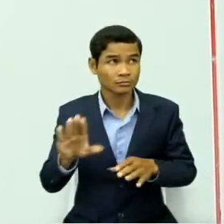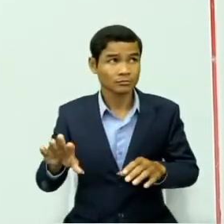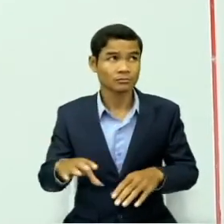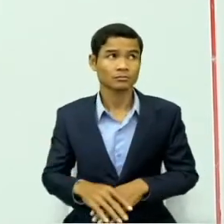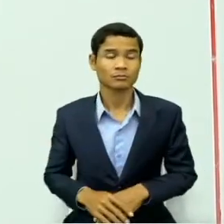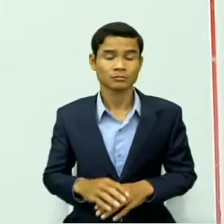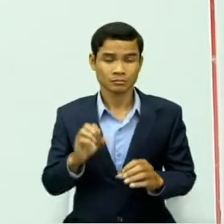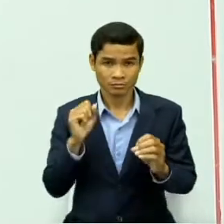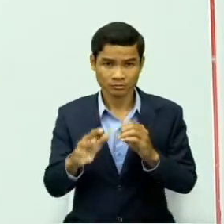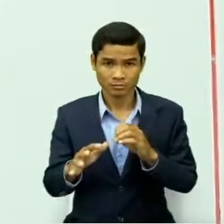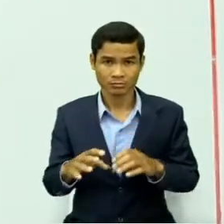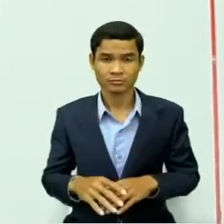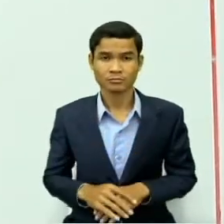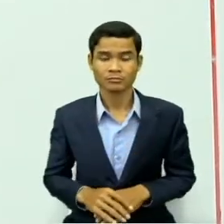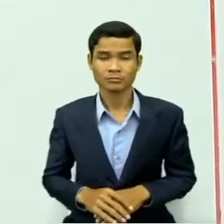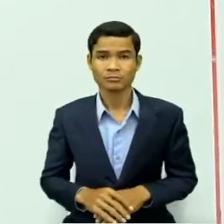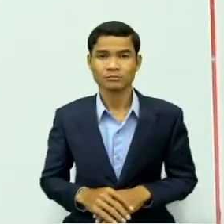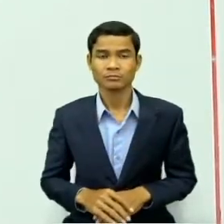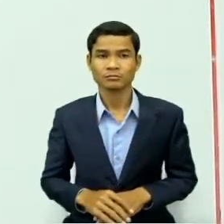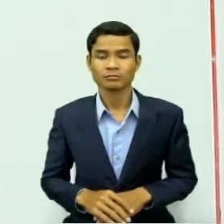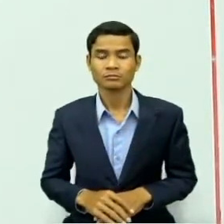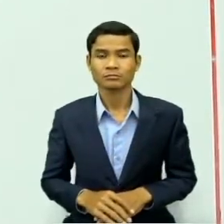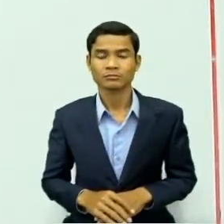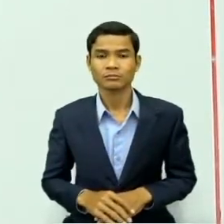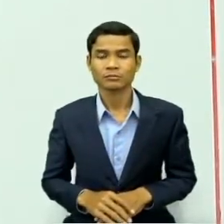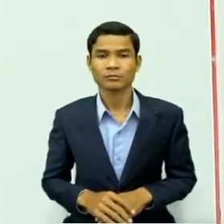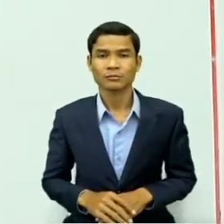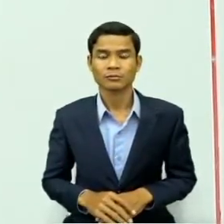ánh. Chập đá ấm.